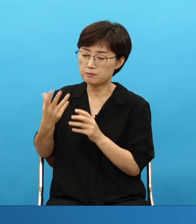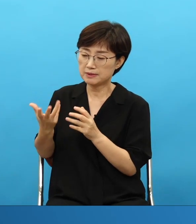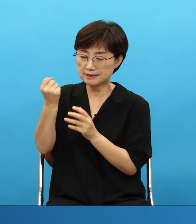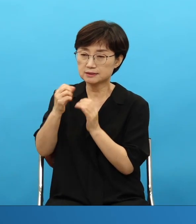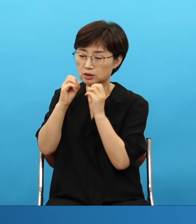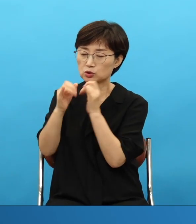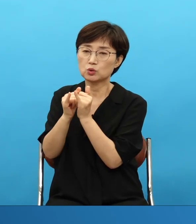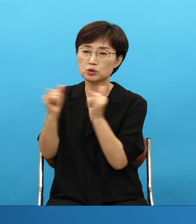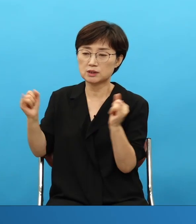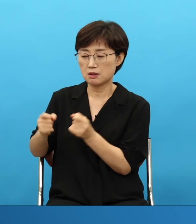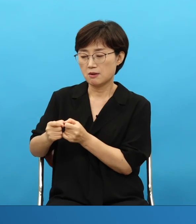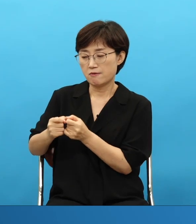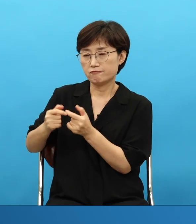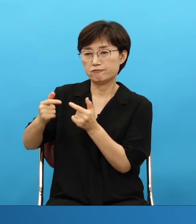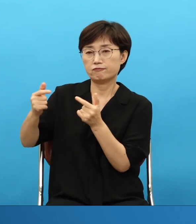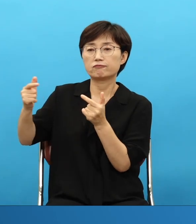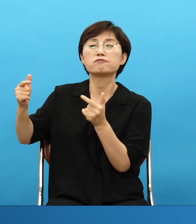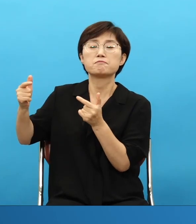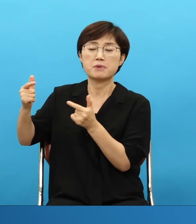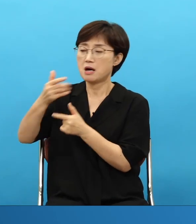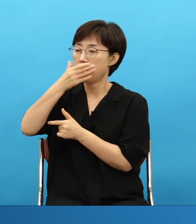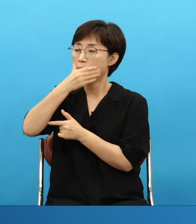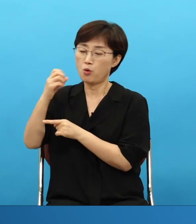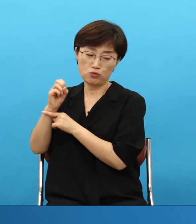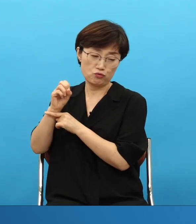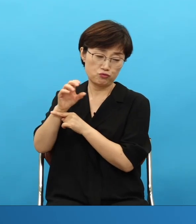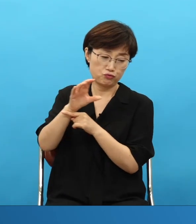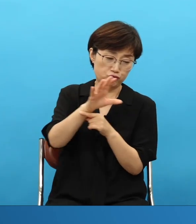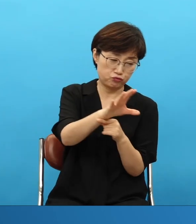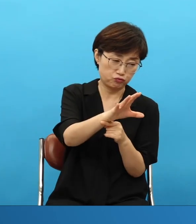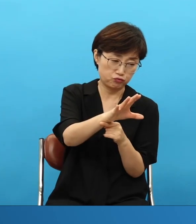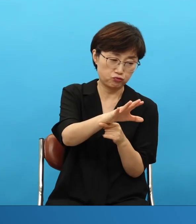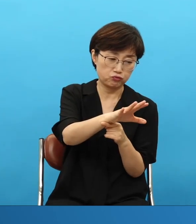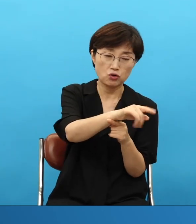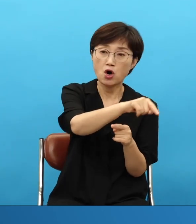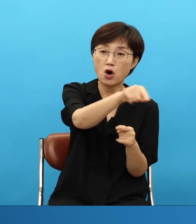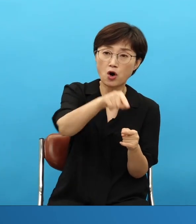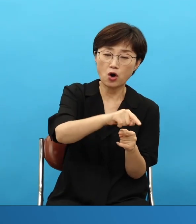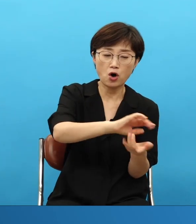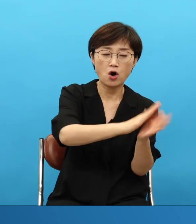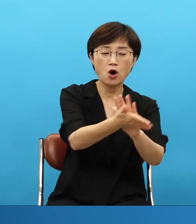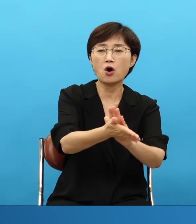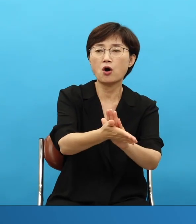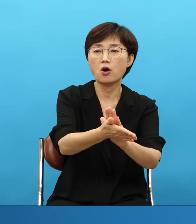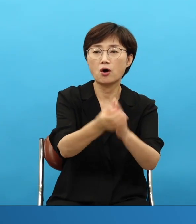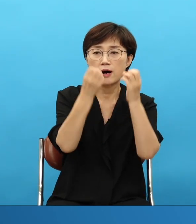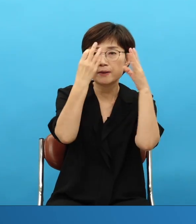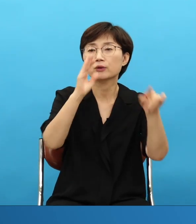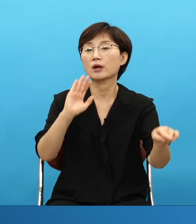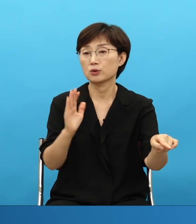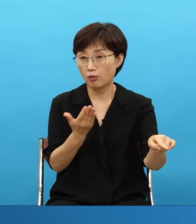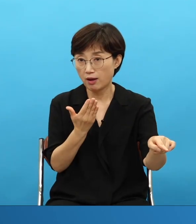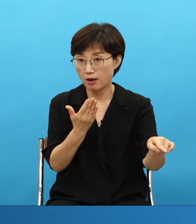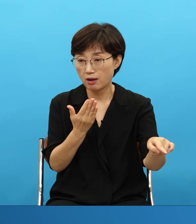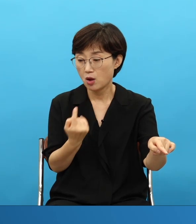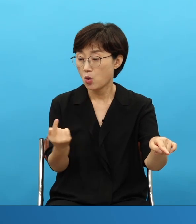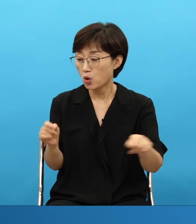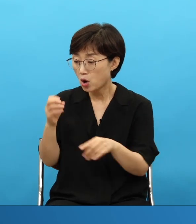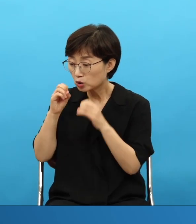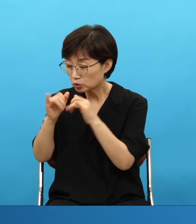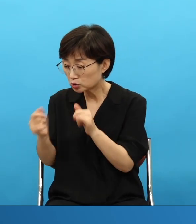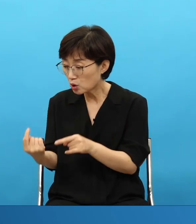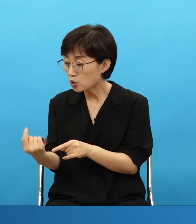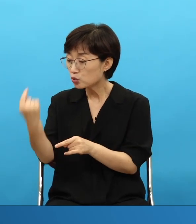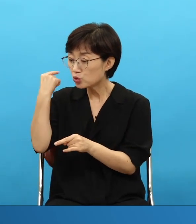the gospel arose. 그때마다 그 전도자를 위해 기도하는 중직자들이 일어났다는 사실이에요. And at that time, the church officers who prayed for that